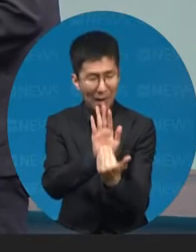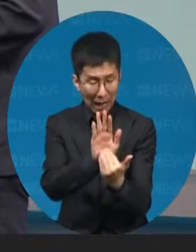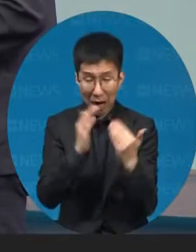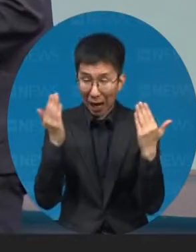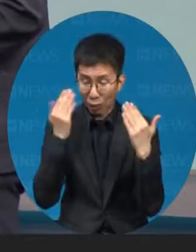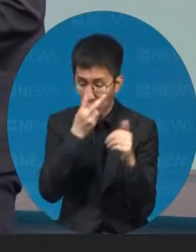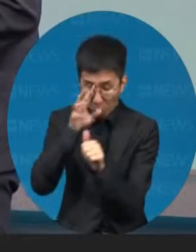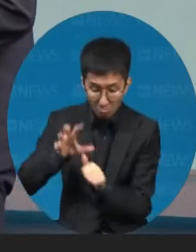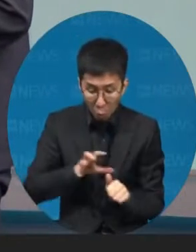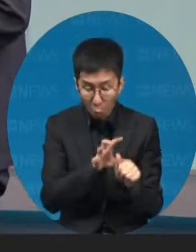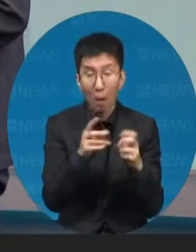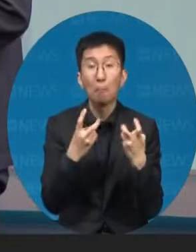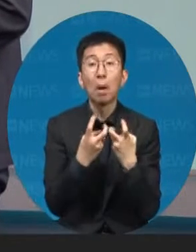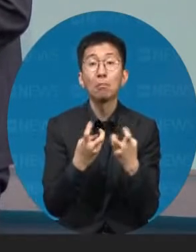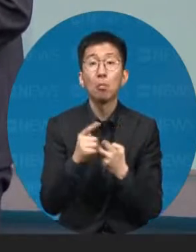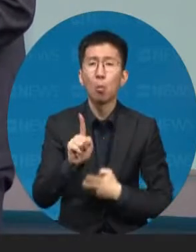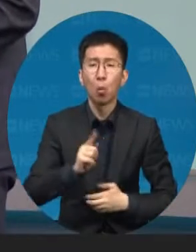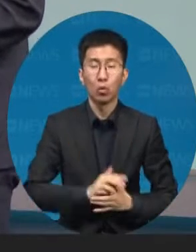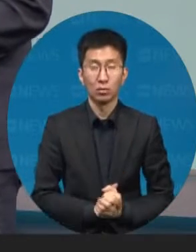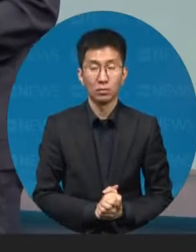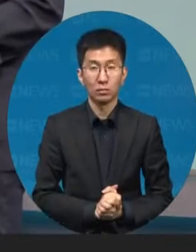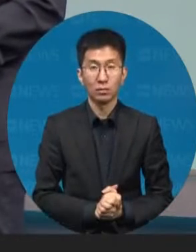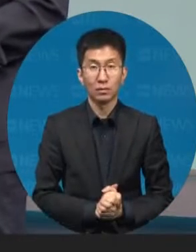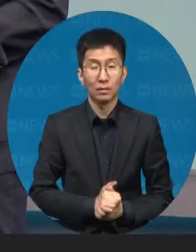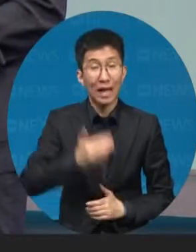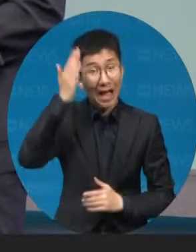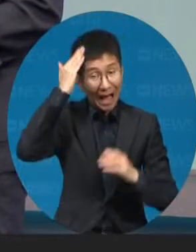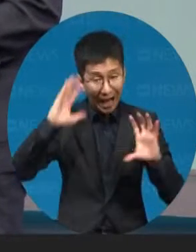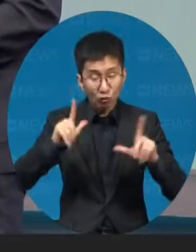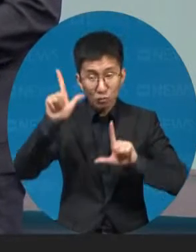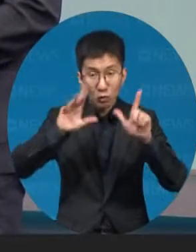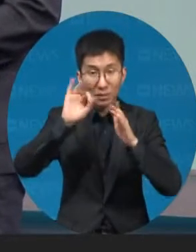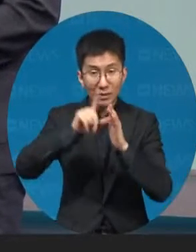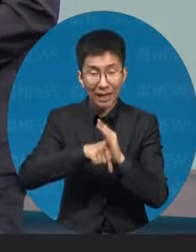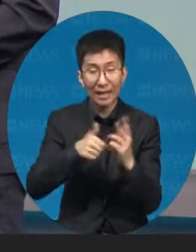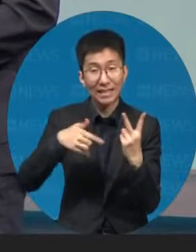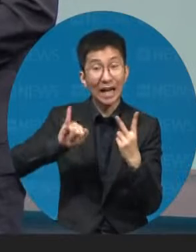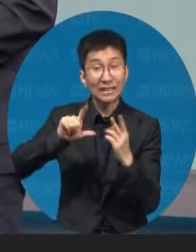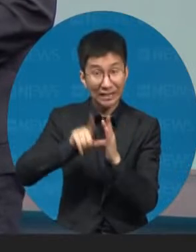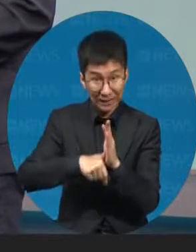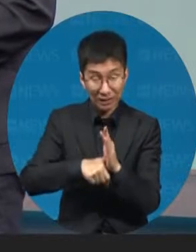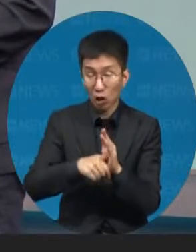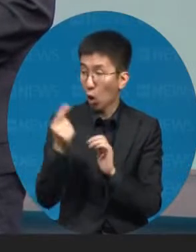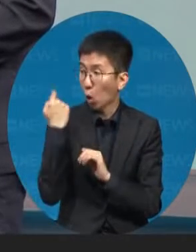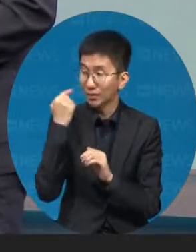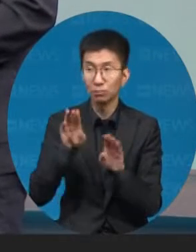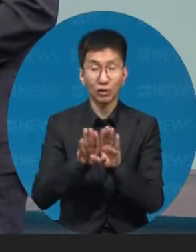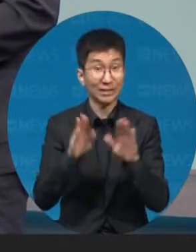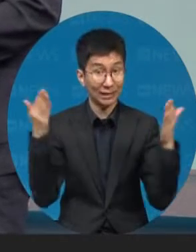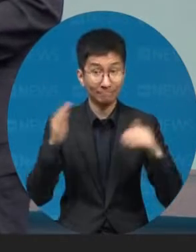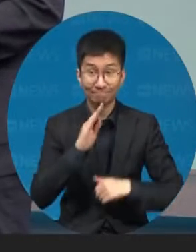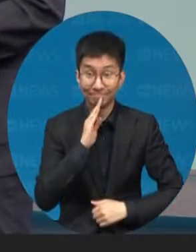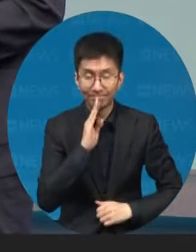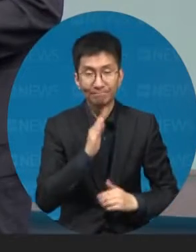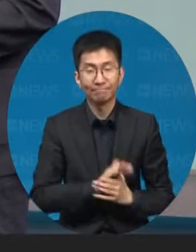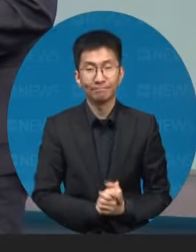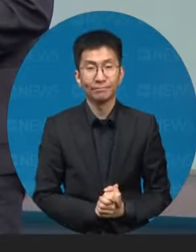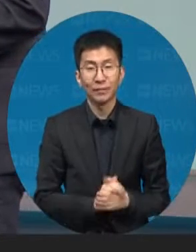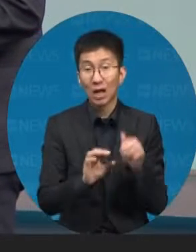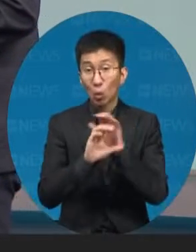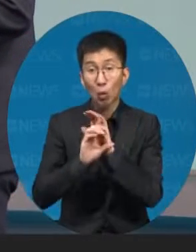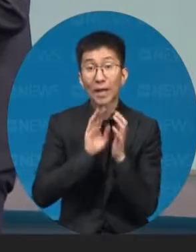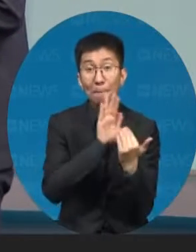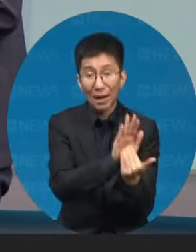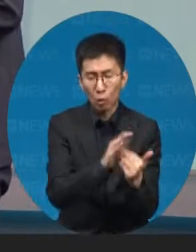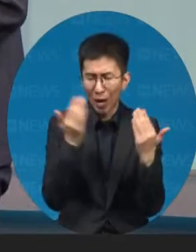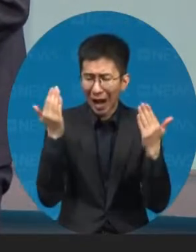학교를 지키는 방법 그러니까 우리나라는 만 봐도 일단 본격적으로 2학기가 어제부터 이제 시작이 됐는데 어코드 오 나를 받고 뭔가